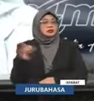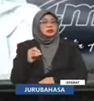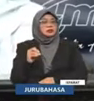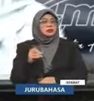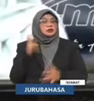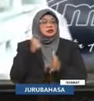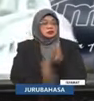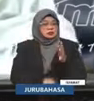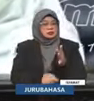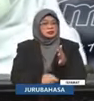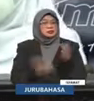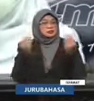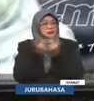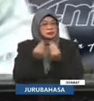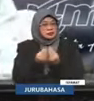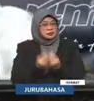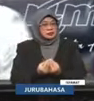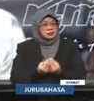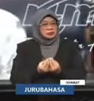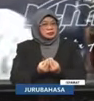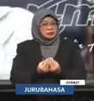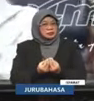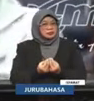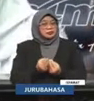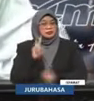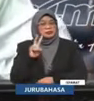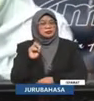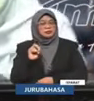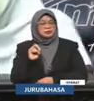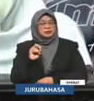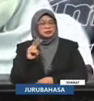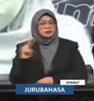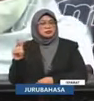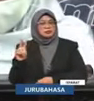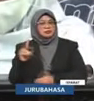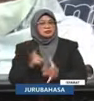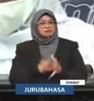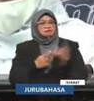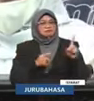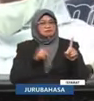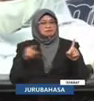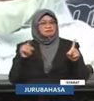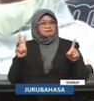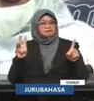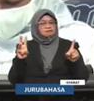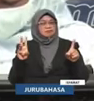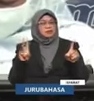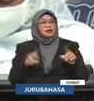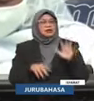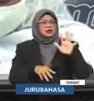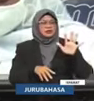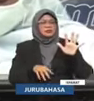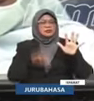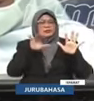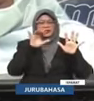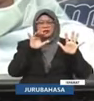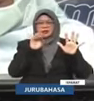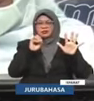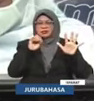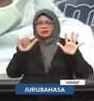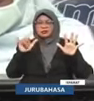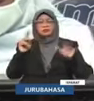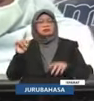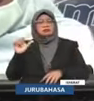cash Yang dilaporkan di seluruh negara bagi Tahun 2022 yaitu Januari hingga Juni sebanyak 506